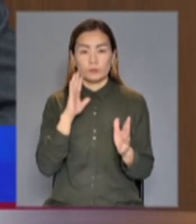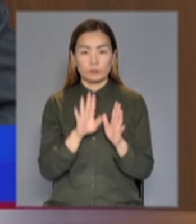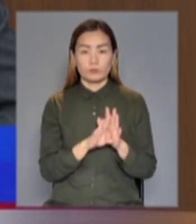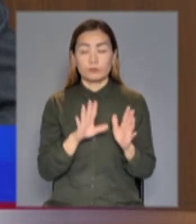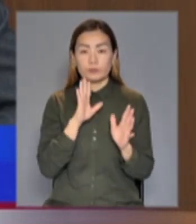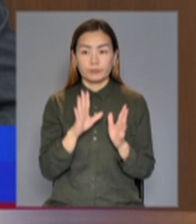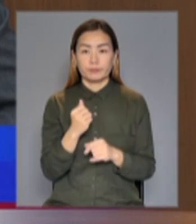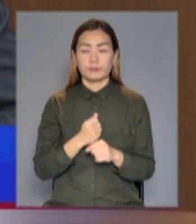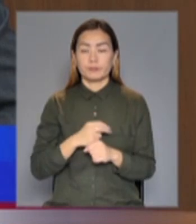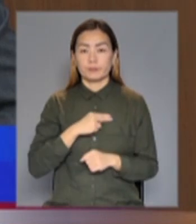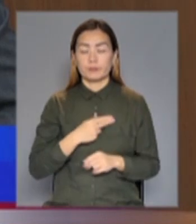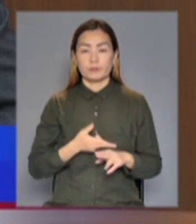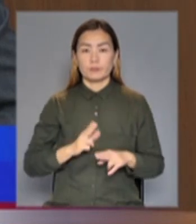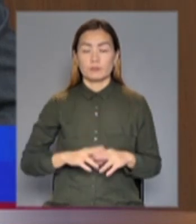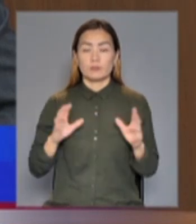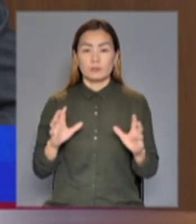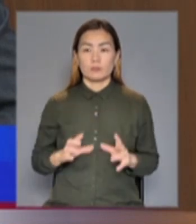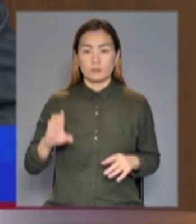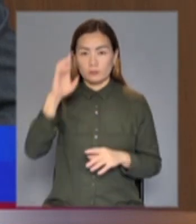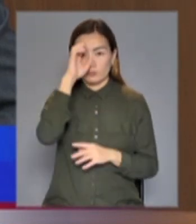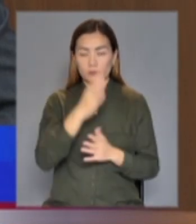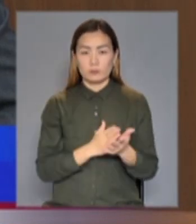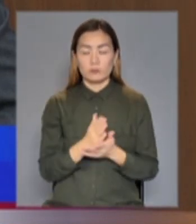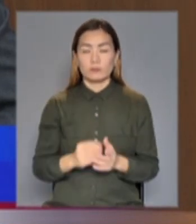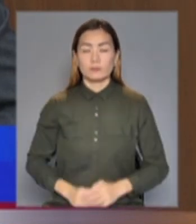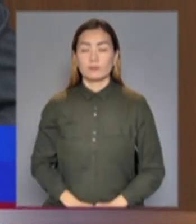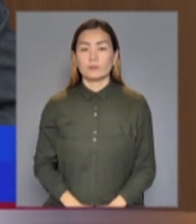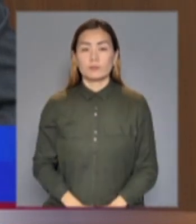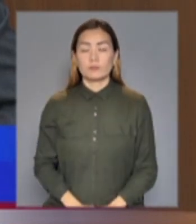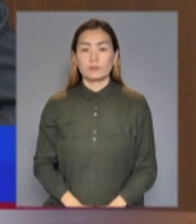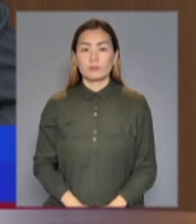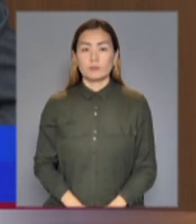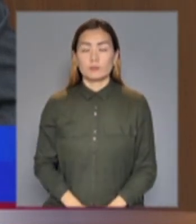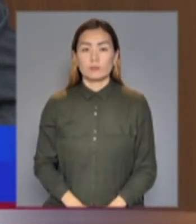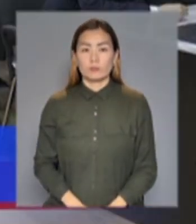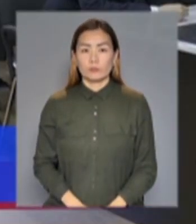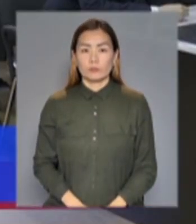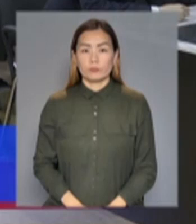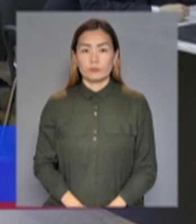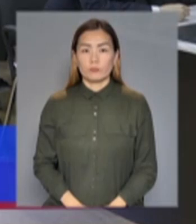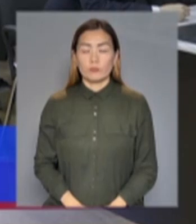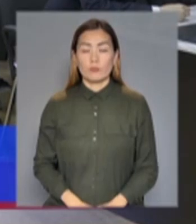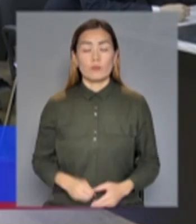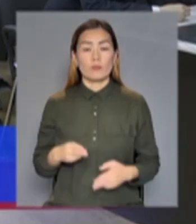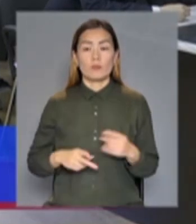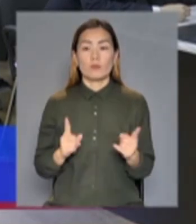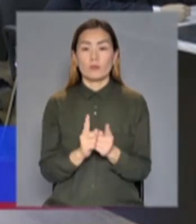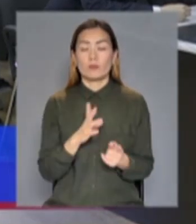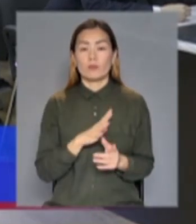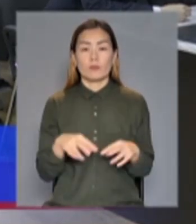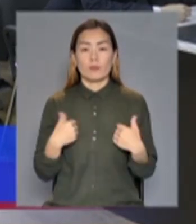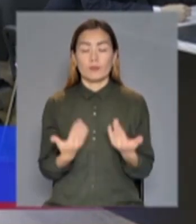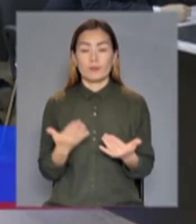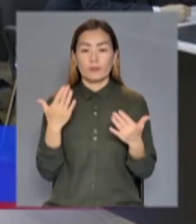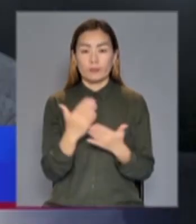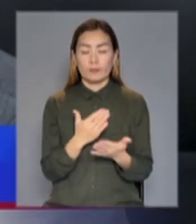требований пункта этического кодекса государственных служащих республики в завершении встречи Члены совета